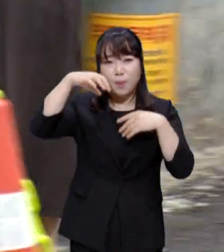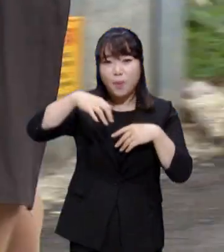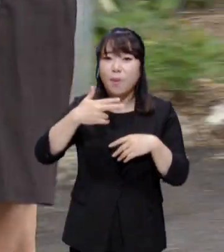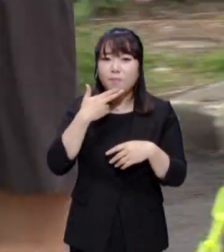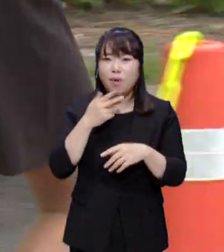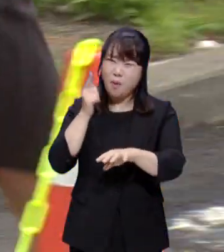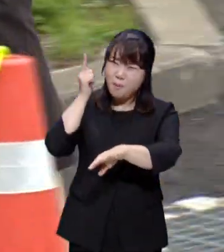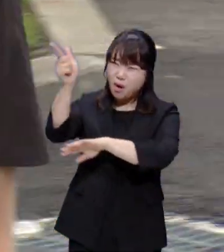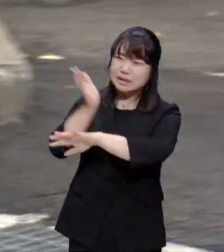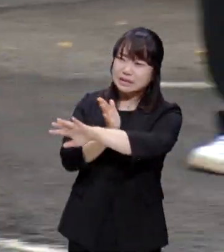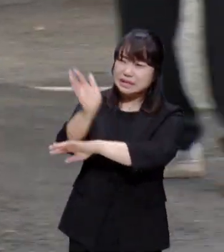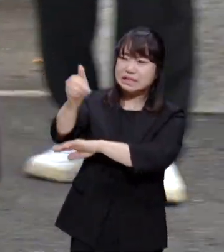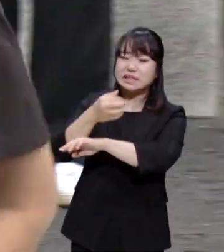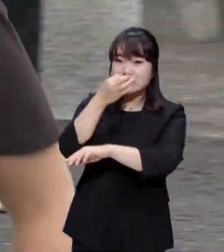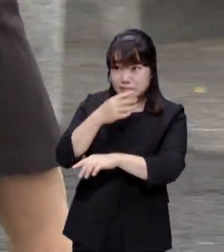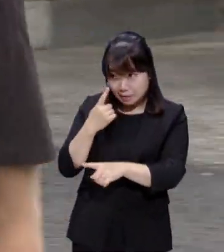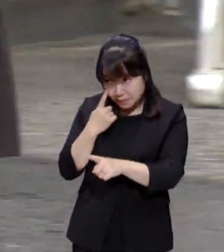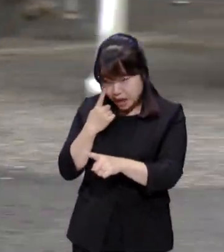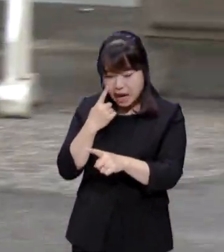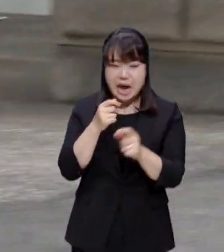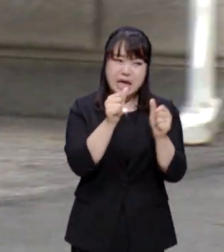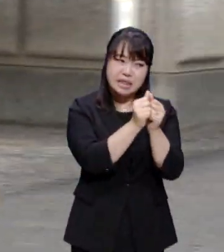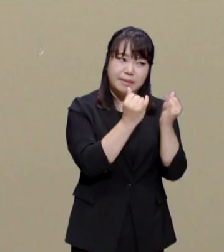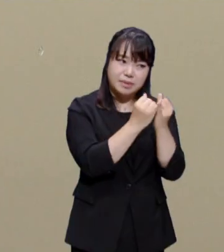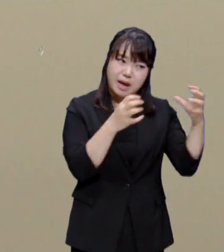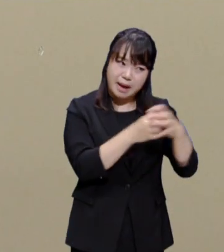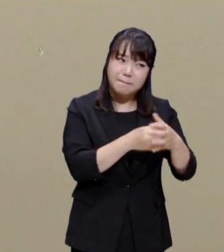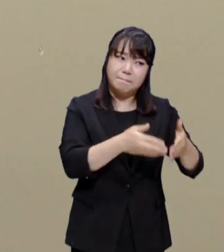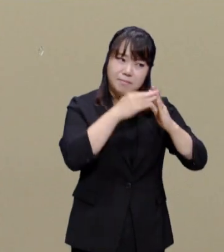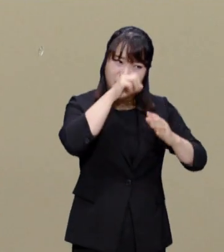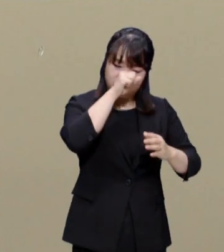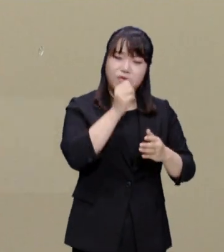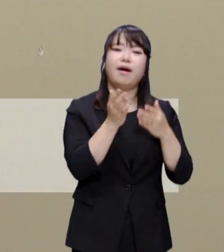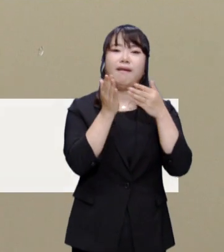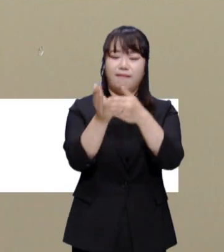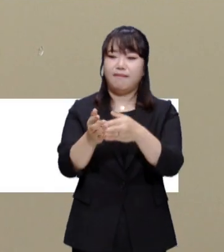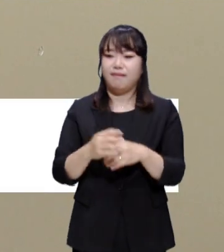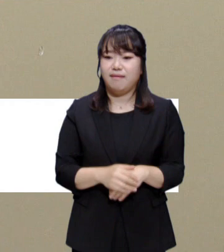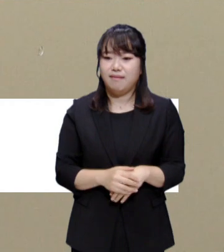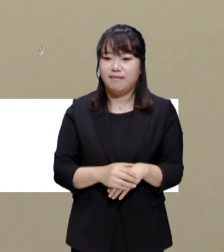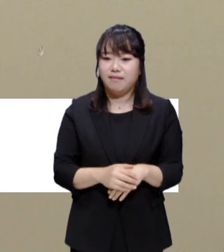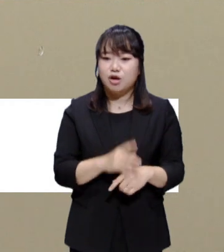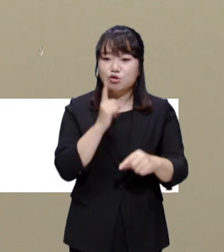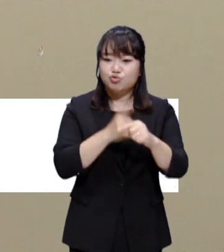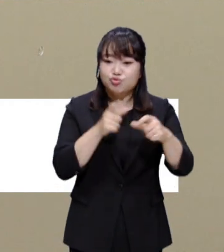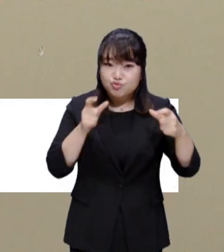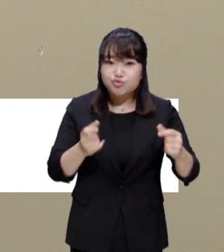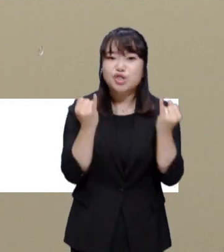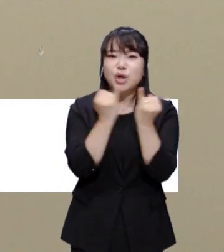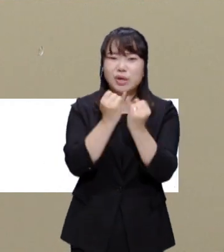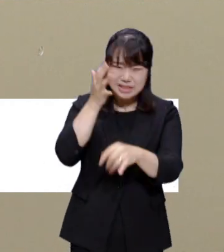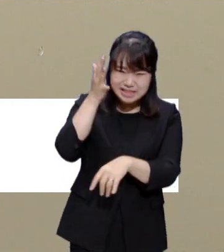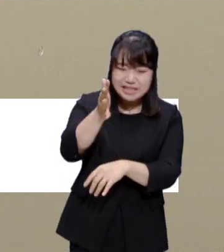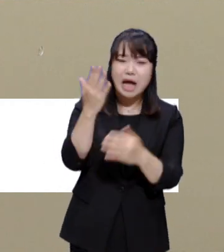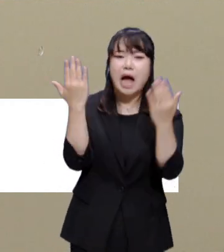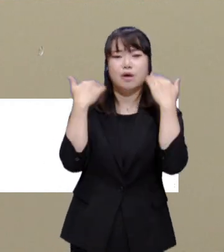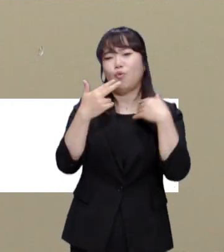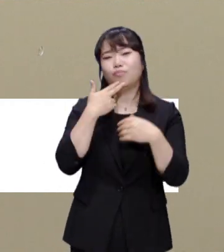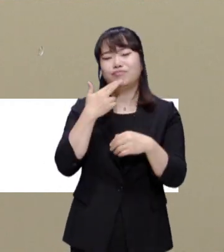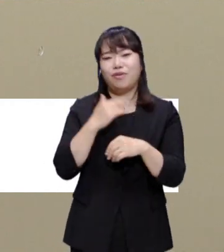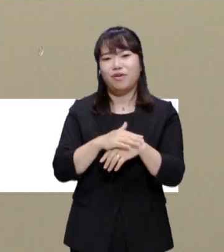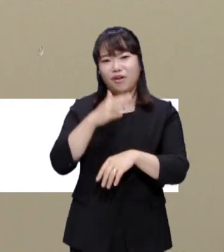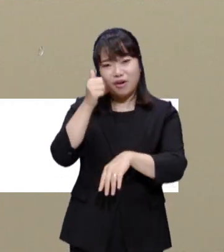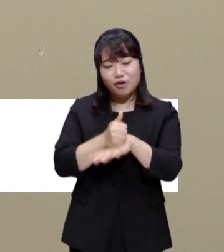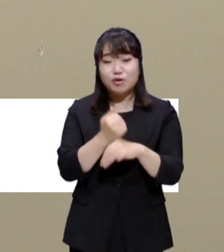원거리 통학을 하고 있는 것도 남녀공학 추진 이유입니다. 중구에는 여학교가 없습니다. 여학교가 없다